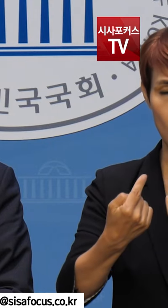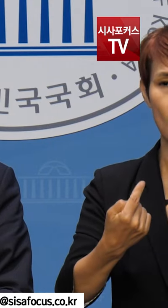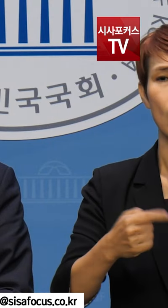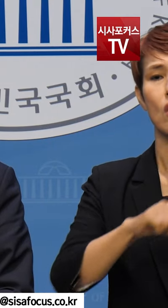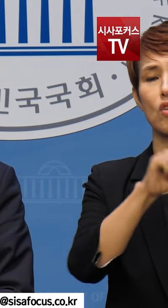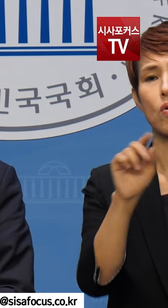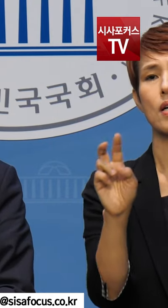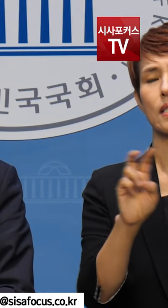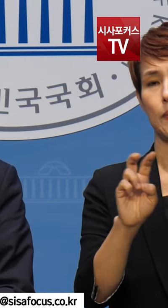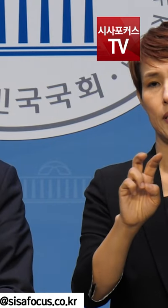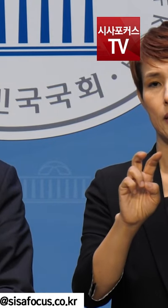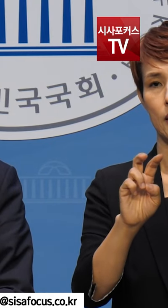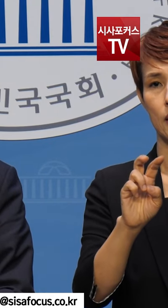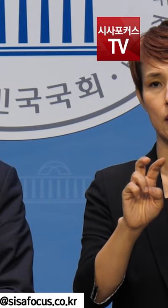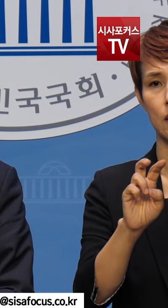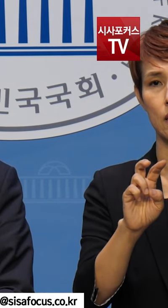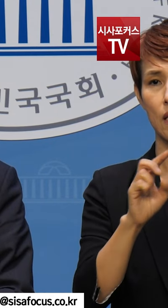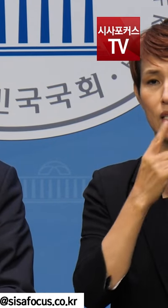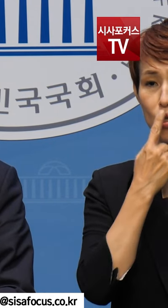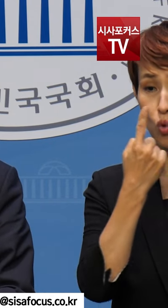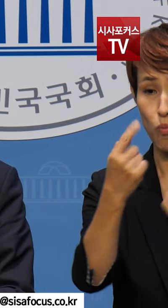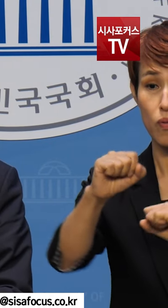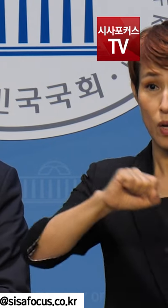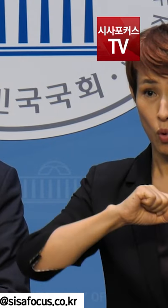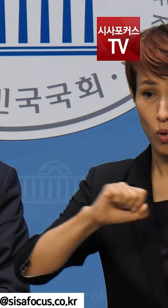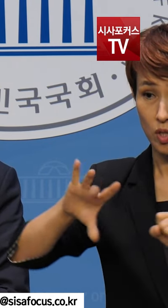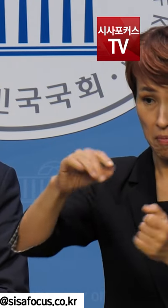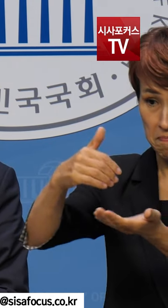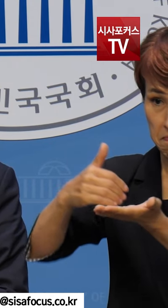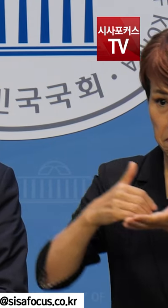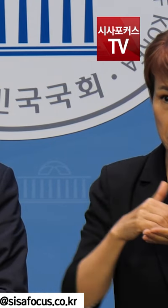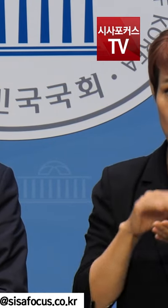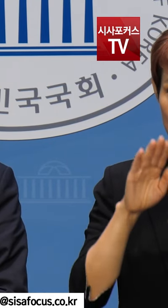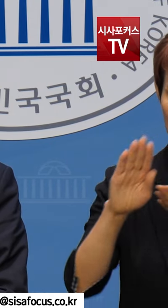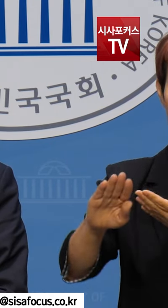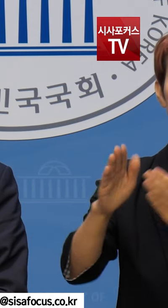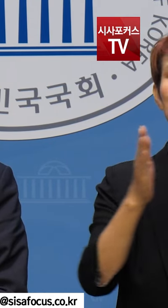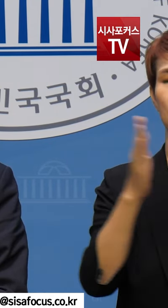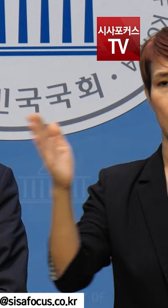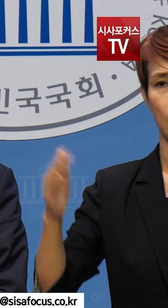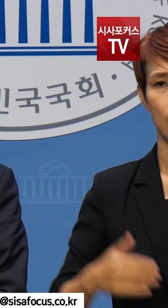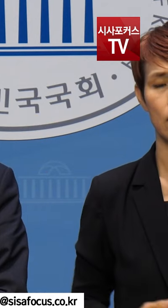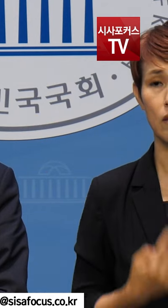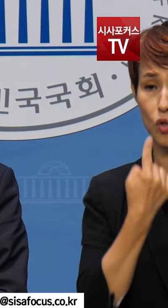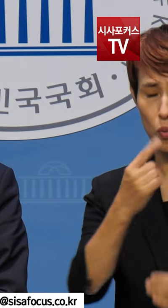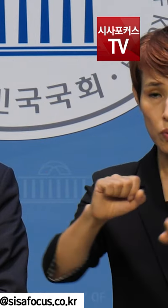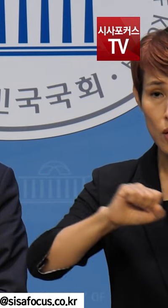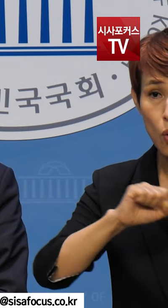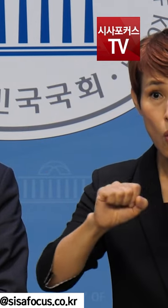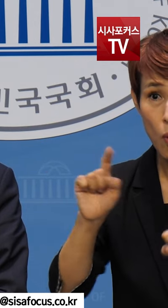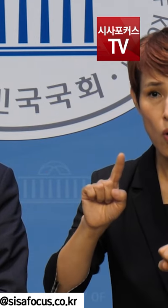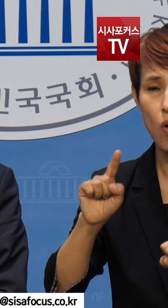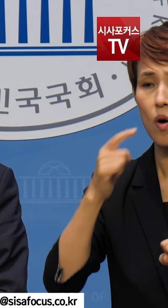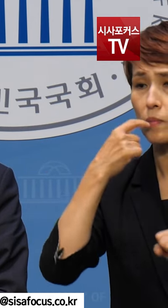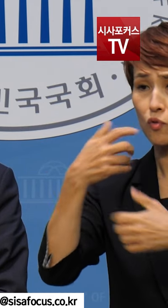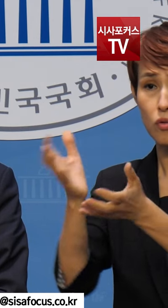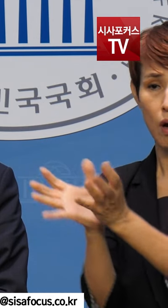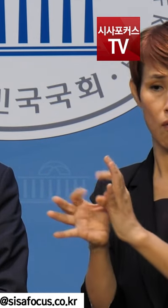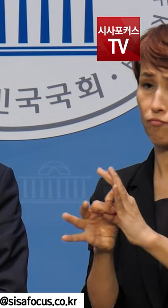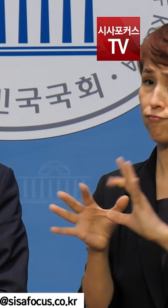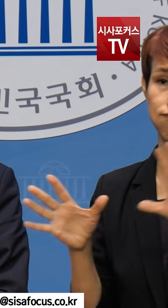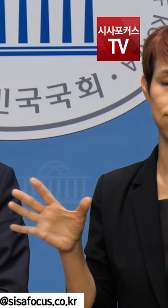6월 22일 촛불행동이 처음 제안하여 시작된 것입니다. 촛불행동은 민주당과